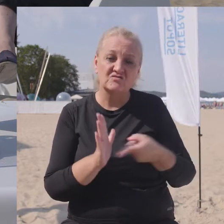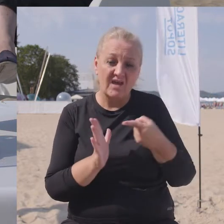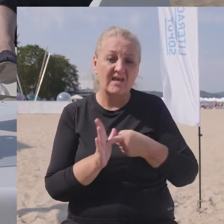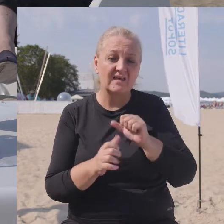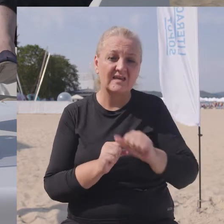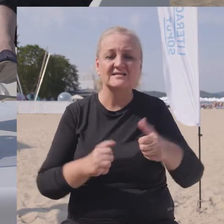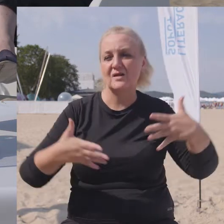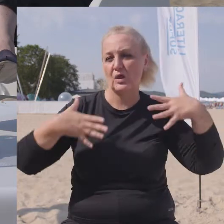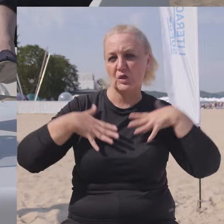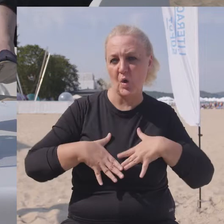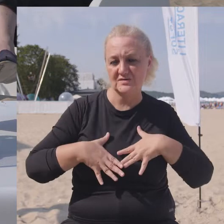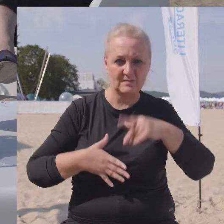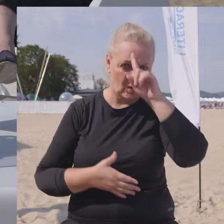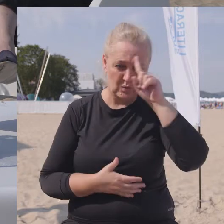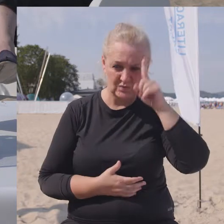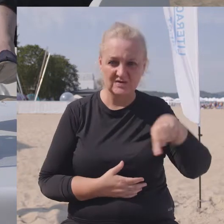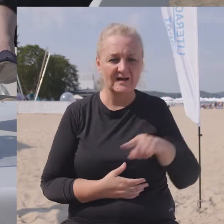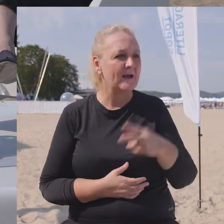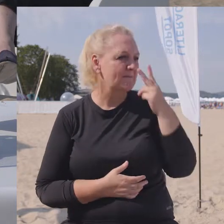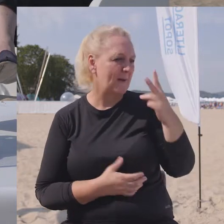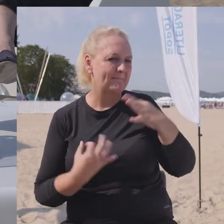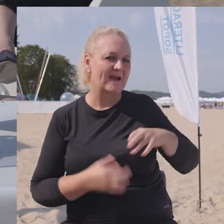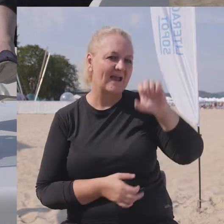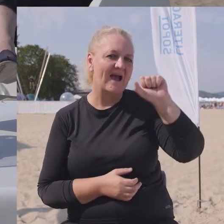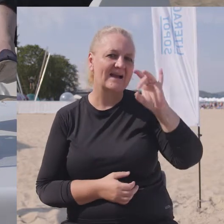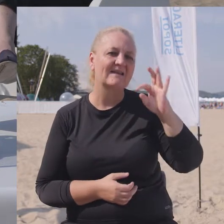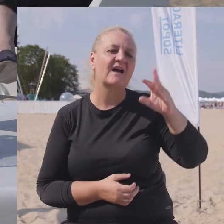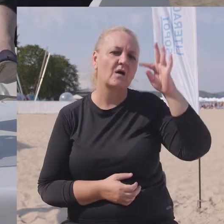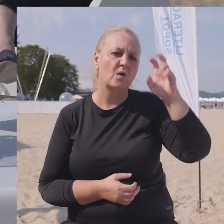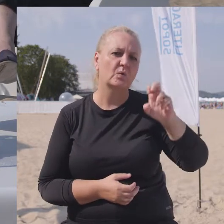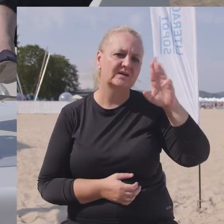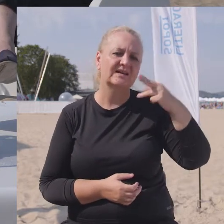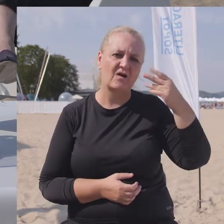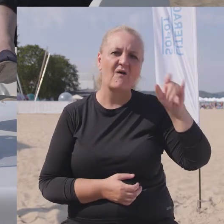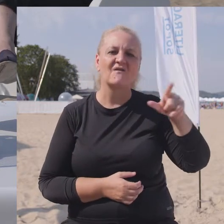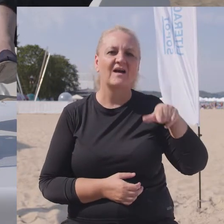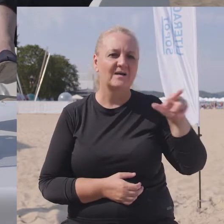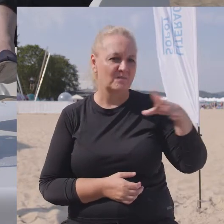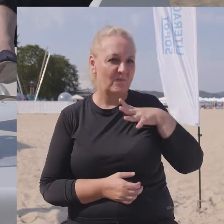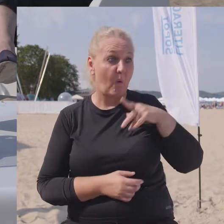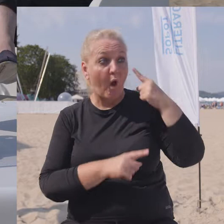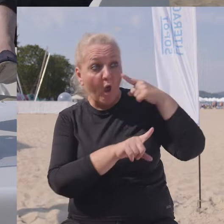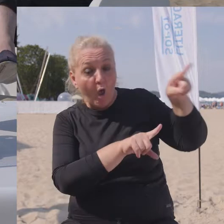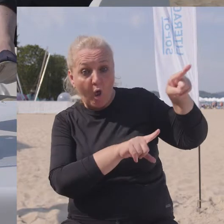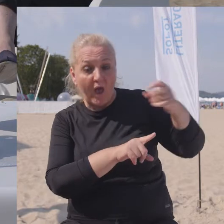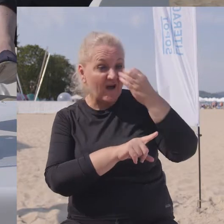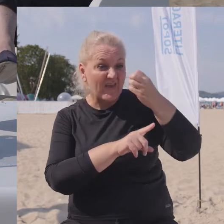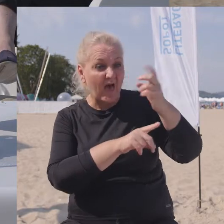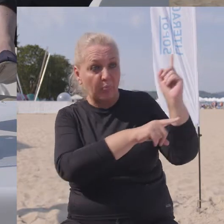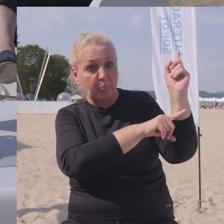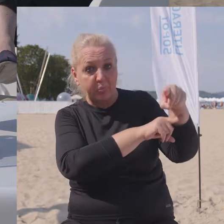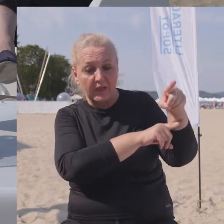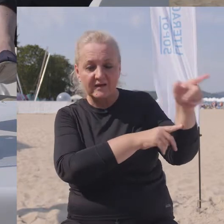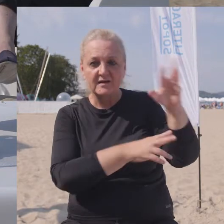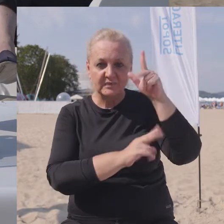jest tożsamość takich ludzi. Patrz pani, jaka ta hutnikowa fleja, kwiaty jej uschły, prawda? W oknie. To jest ten rodzaj myślenia,